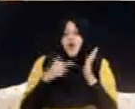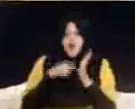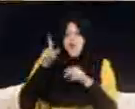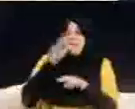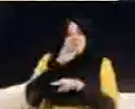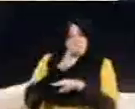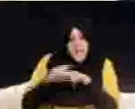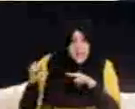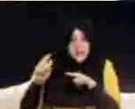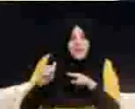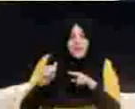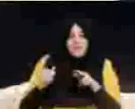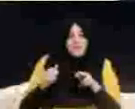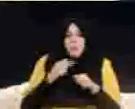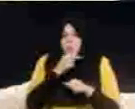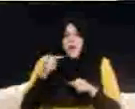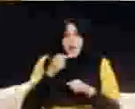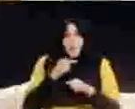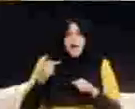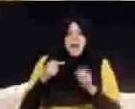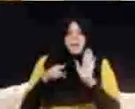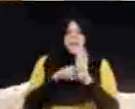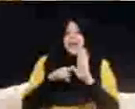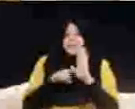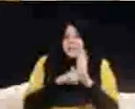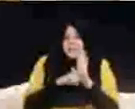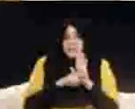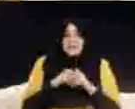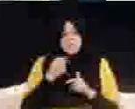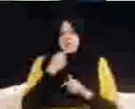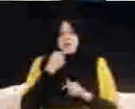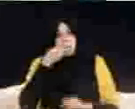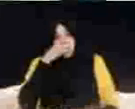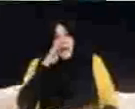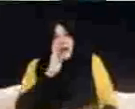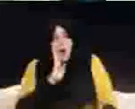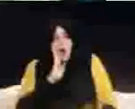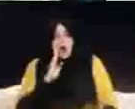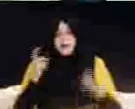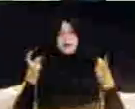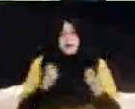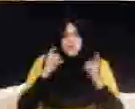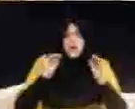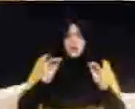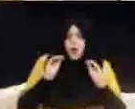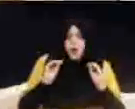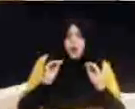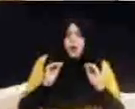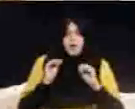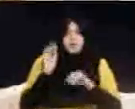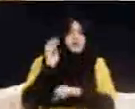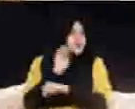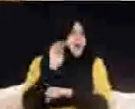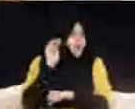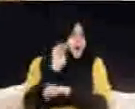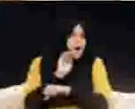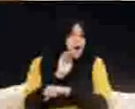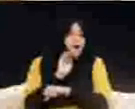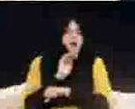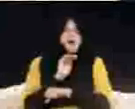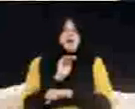قد أفلح من زكاها. فالأولياء والمربون والدعاة والعلماء